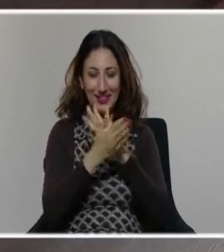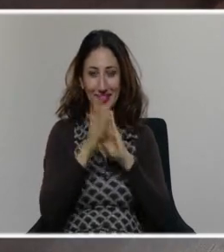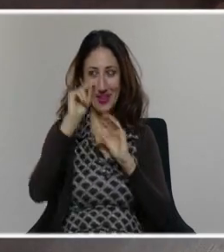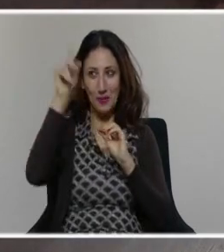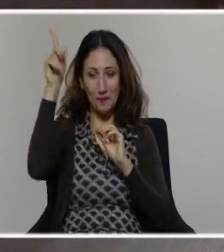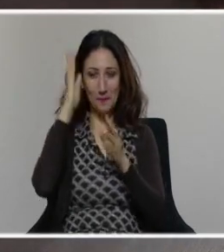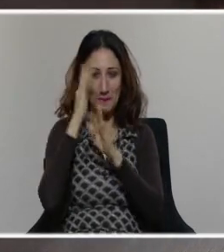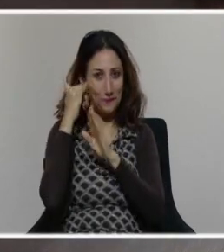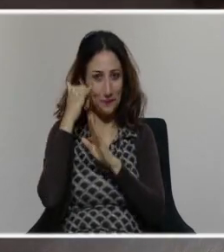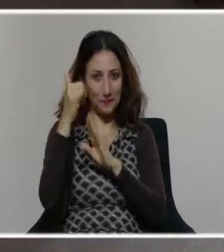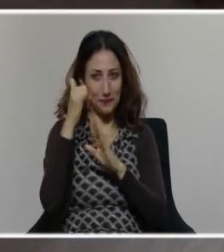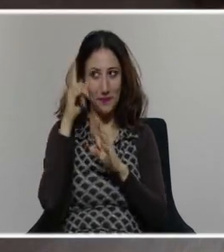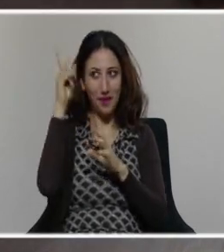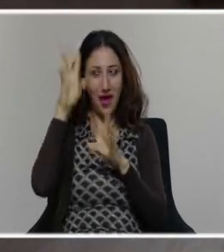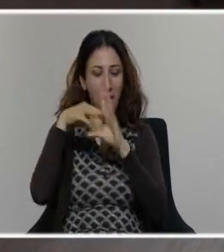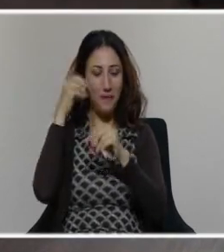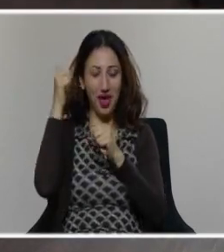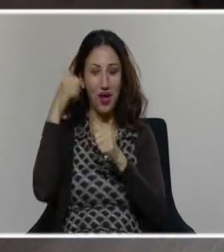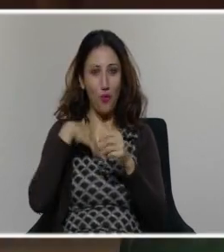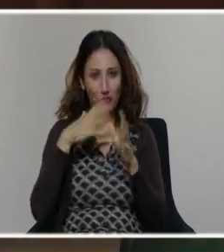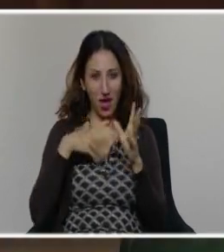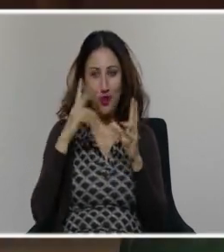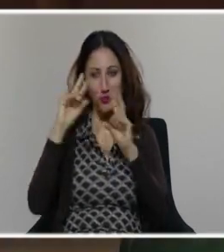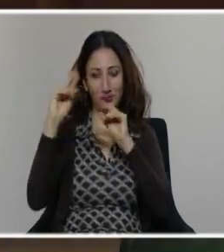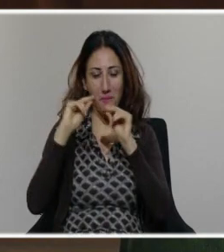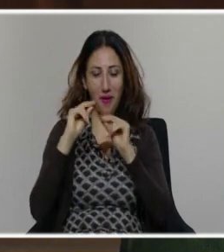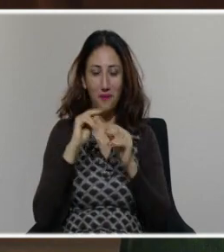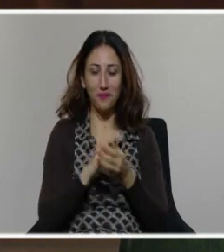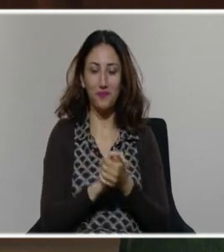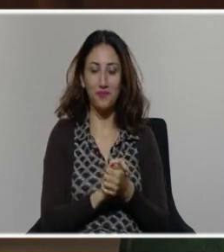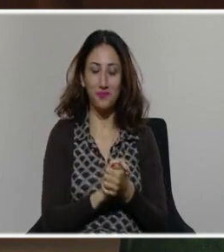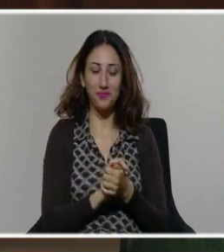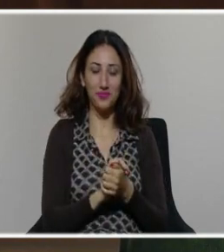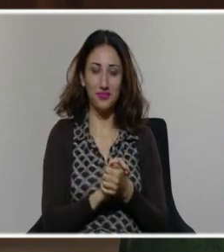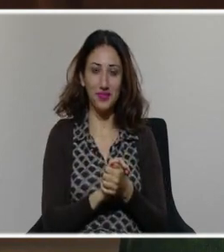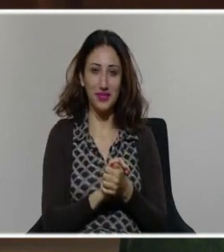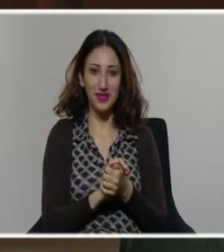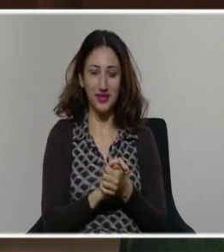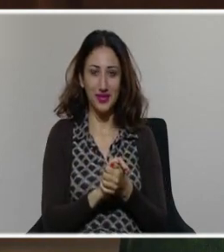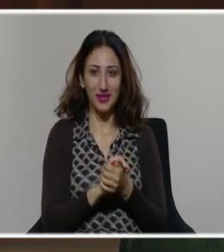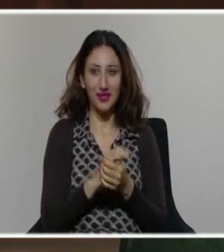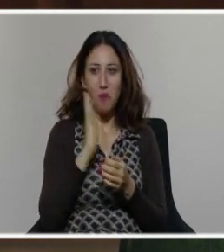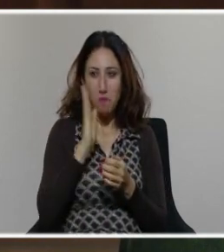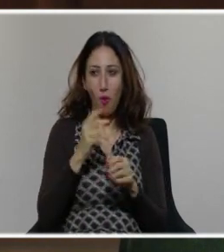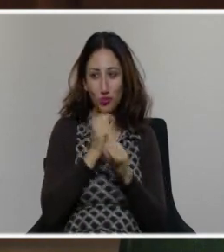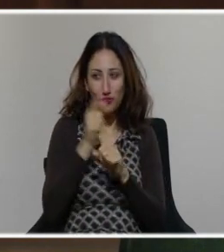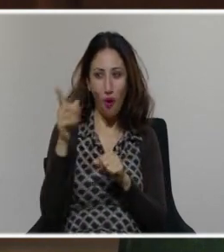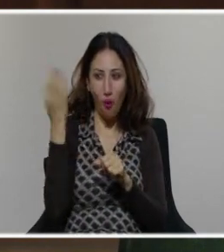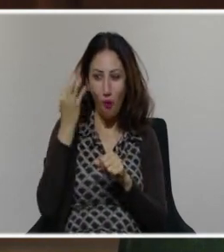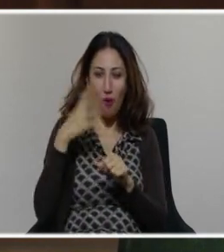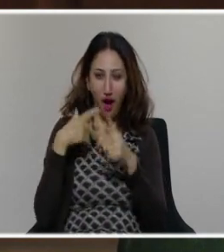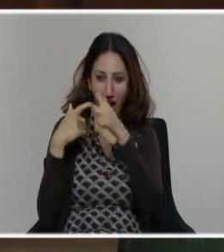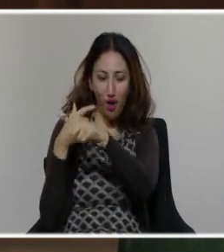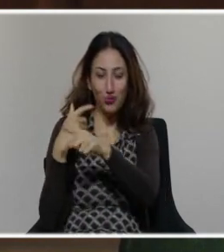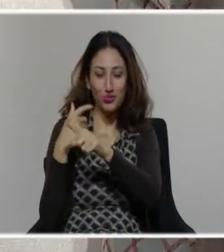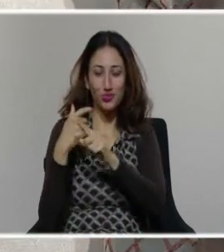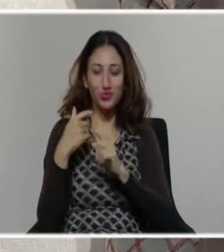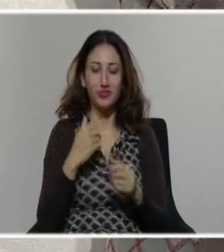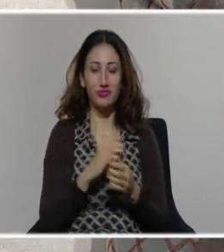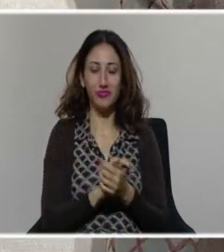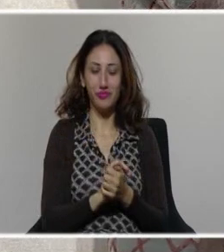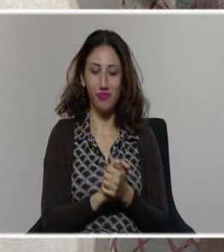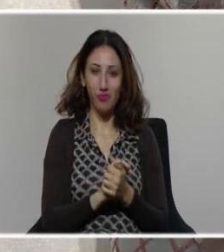هي طبعا عاملاها جميله جدا جدا. حجالك كده وانت في المسلسل يقول لك ايه يا استاذ ما تديني، لا لا لا جربني بس خليني اقرا لك واوريك. لا ده سلوى